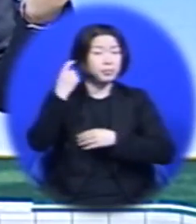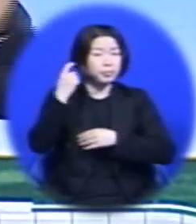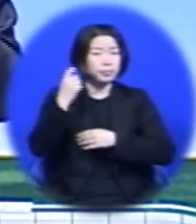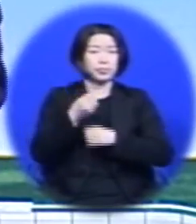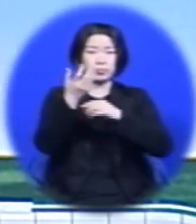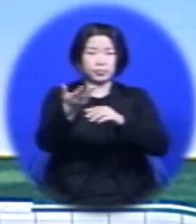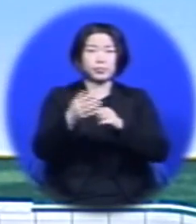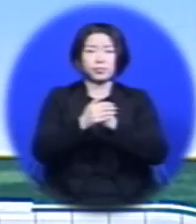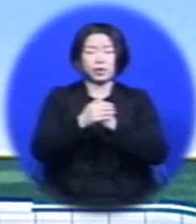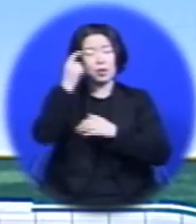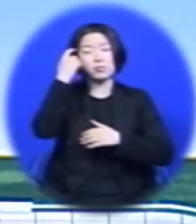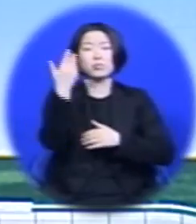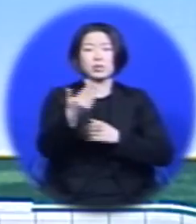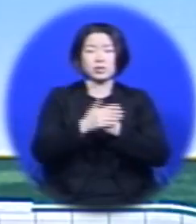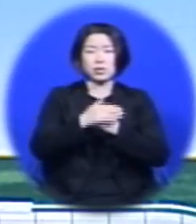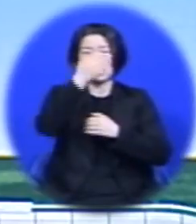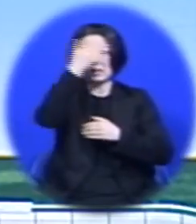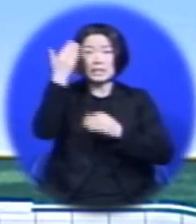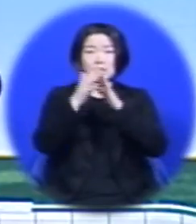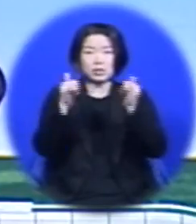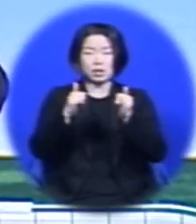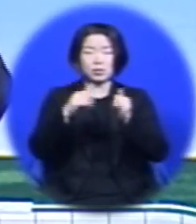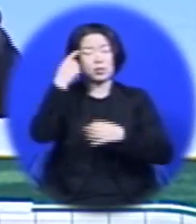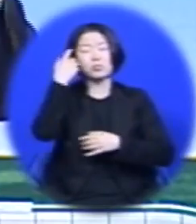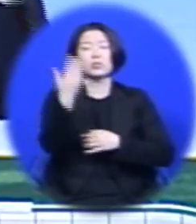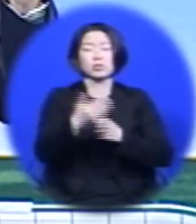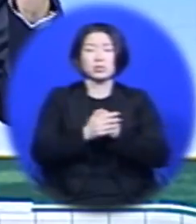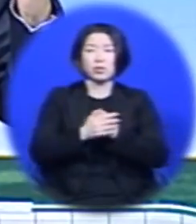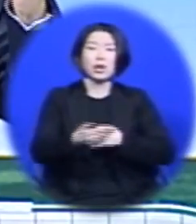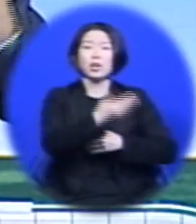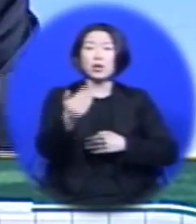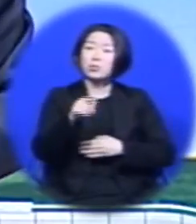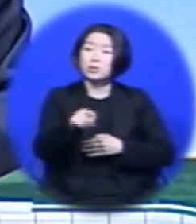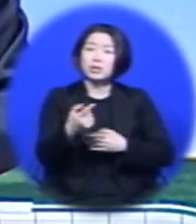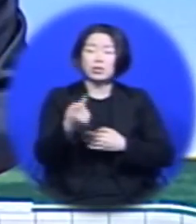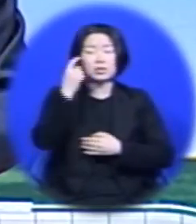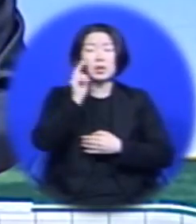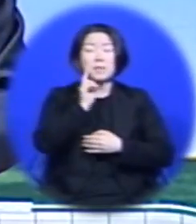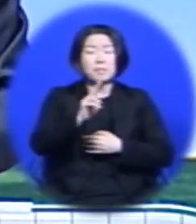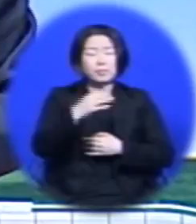물었습니다 청년들에게 여러분 이것이 비극 입니까